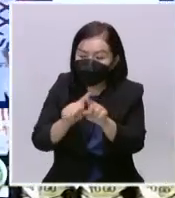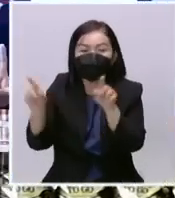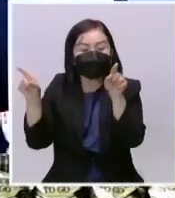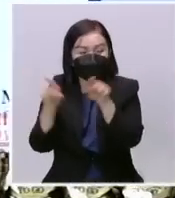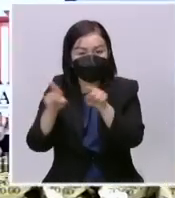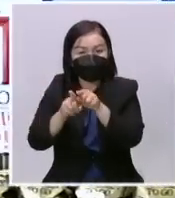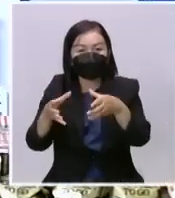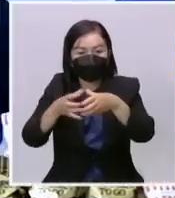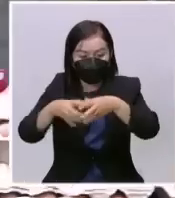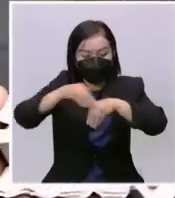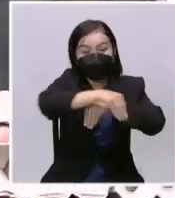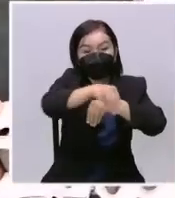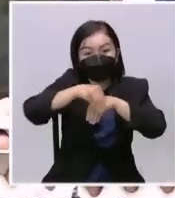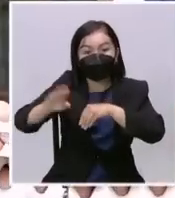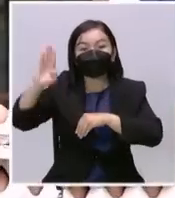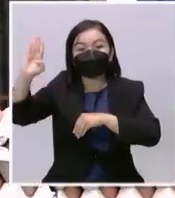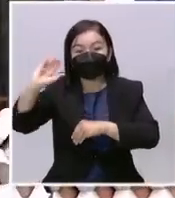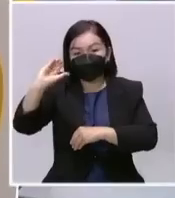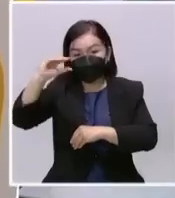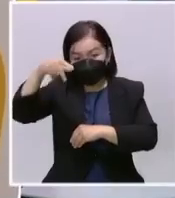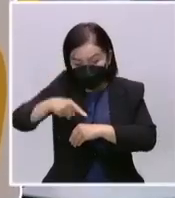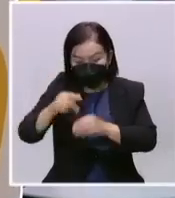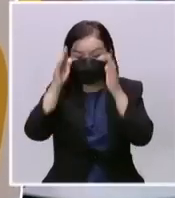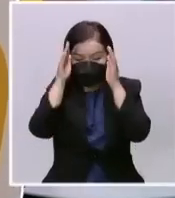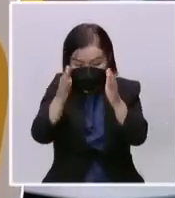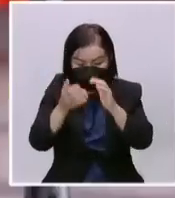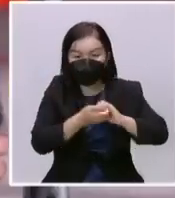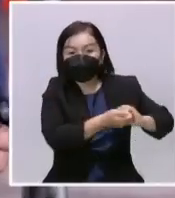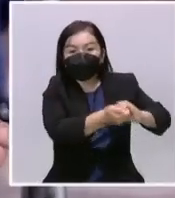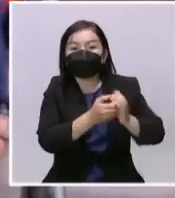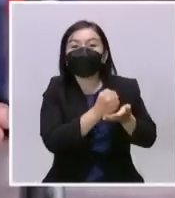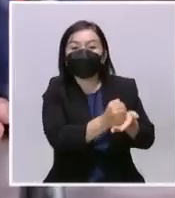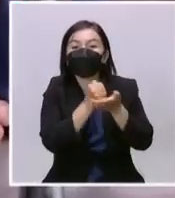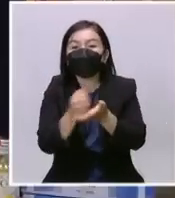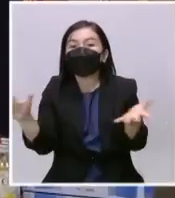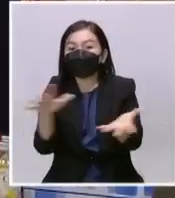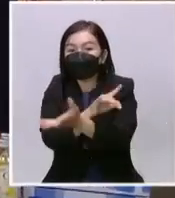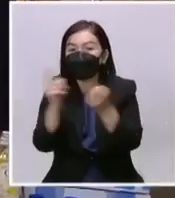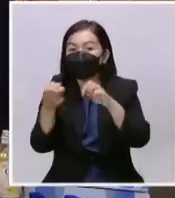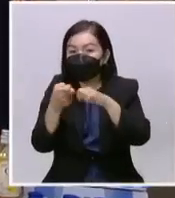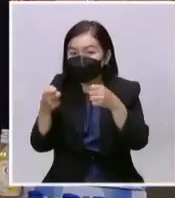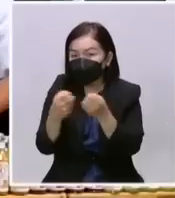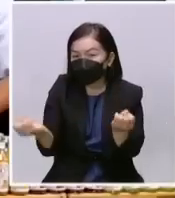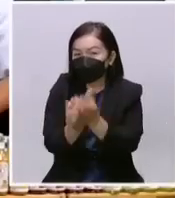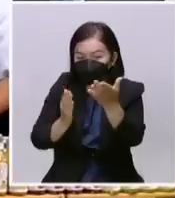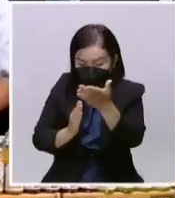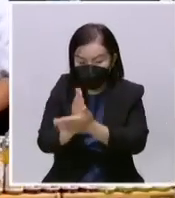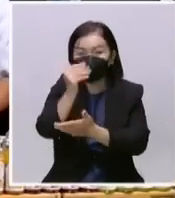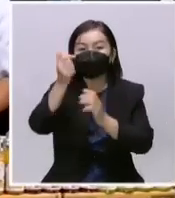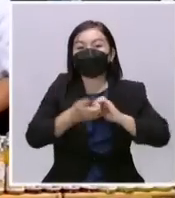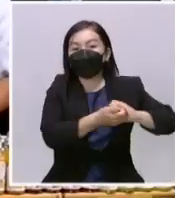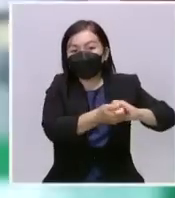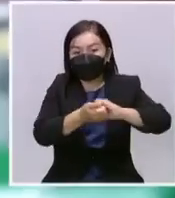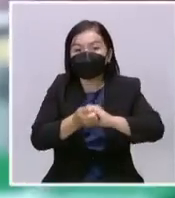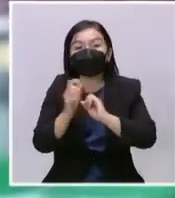CP มีความตั้งใจในการร่วมแรงร่วมใจกันคนละไม้คนละมือเพื่อก้าวผ่านวิกฤตไปด้วยกันโดยจะทำโครง